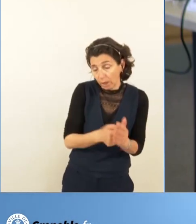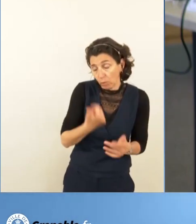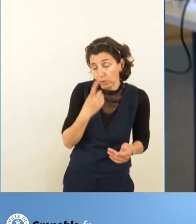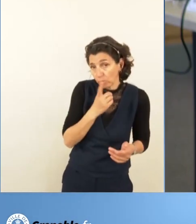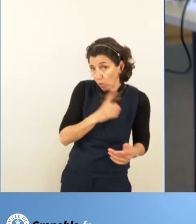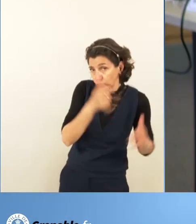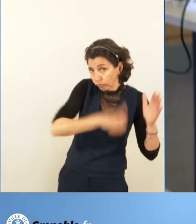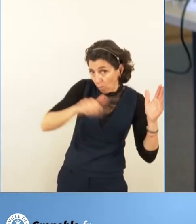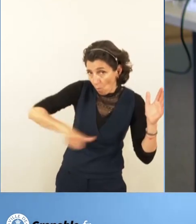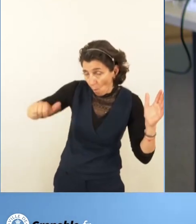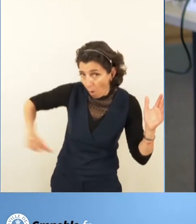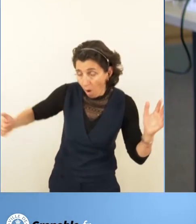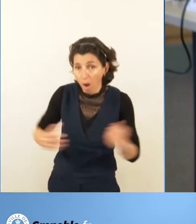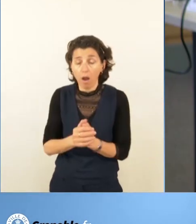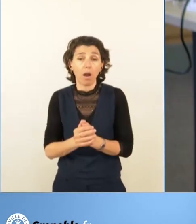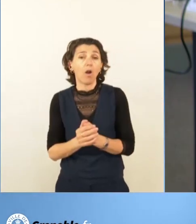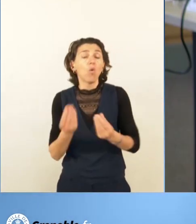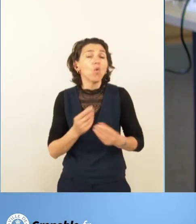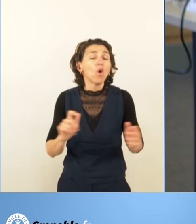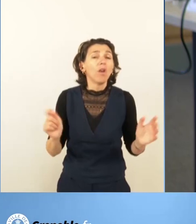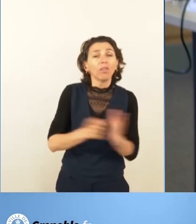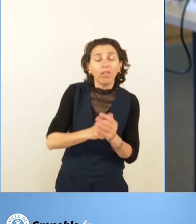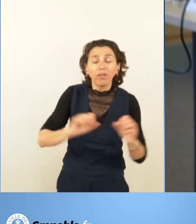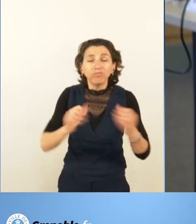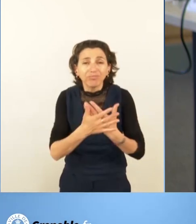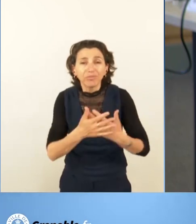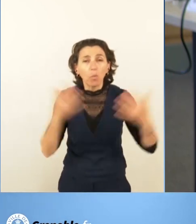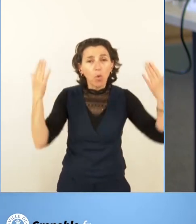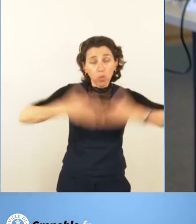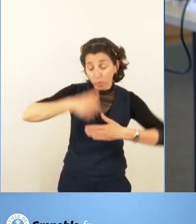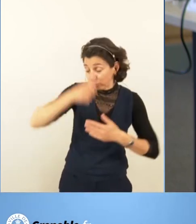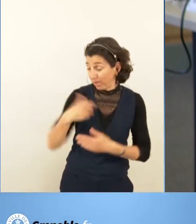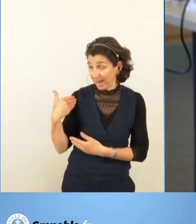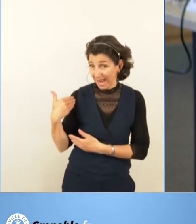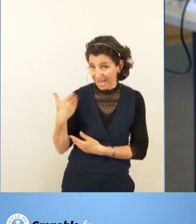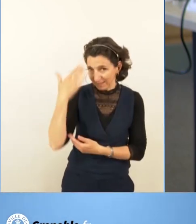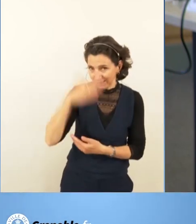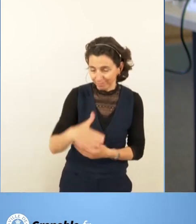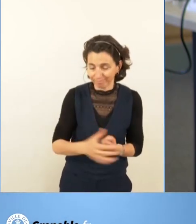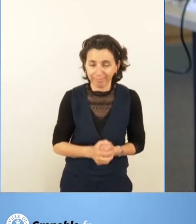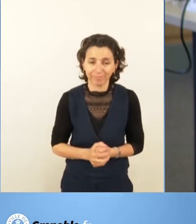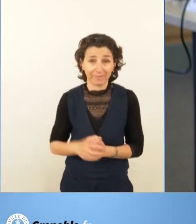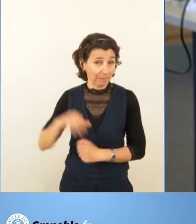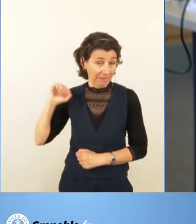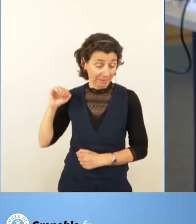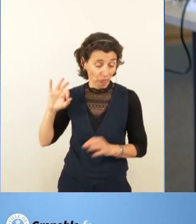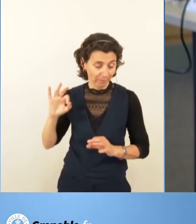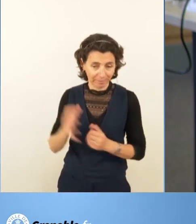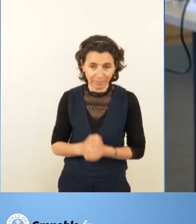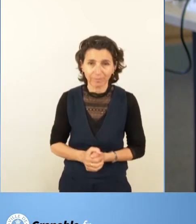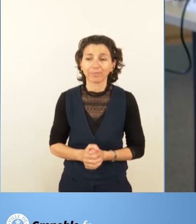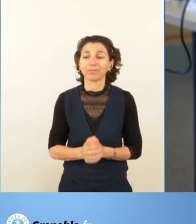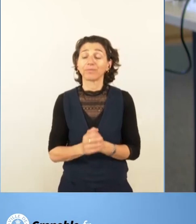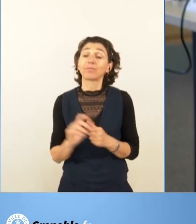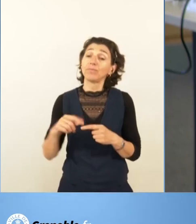que lors des événements locaux et nationaux comme la Nuit des musées qui se tenait vous le savez il y a quelques jours samedi dernier mais